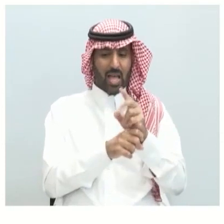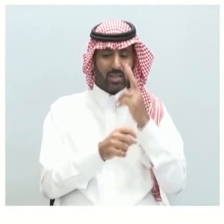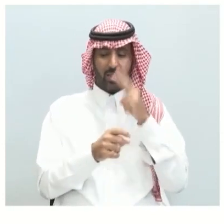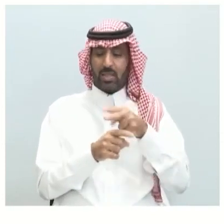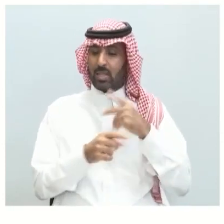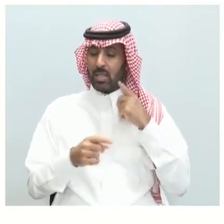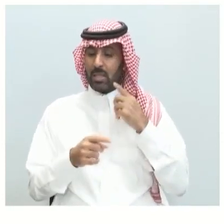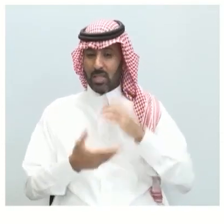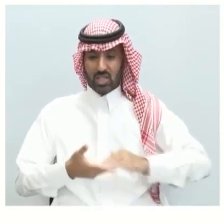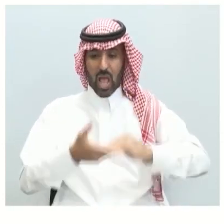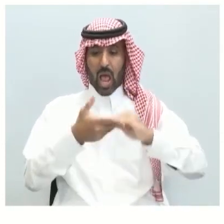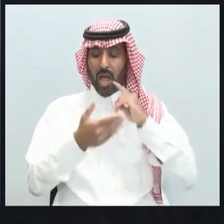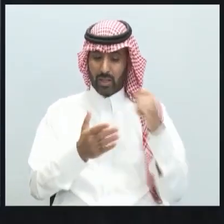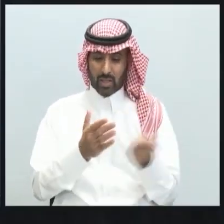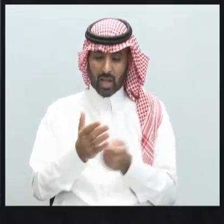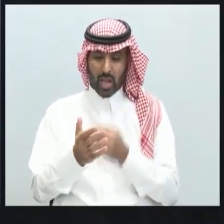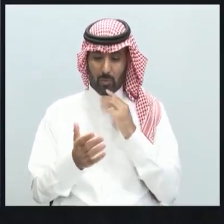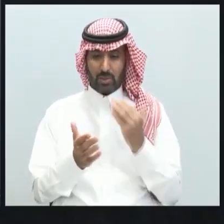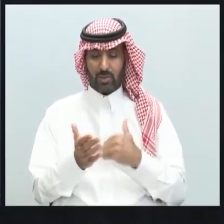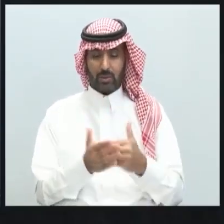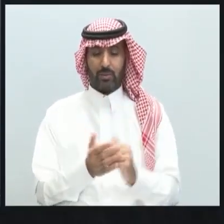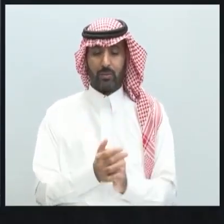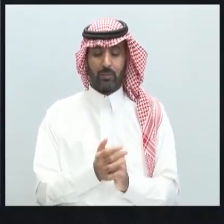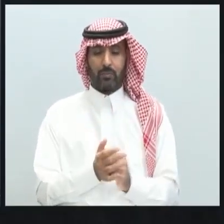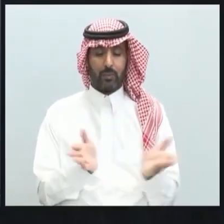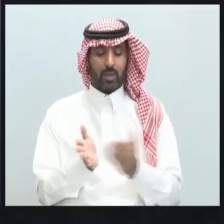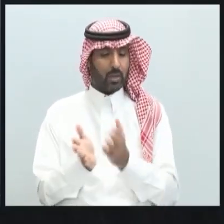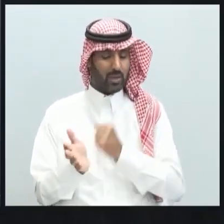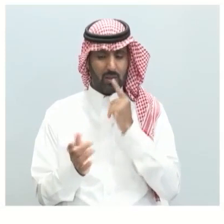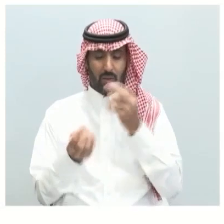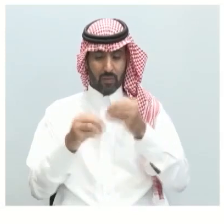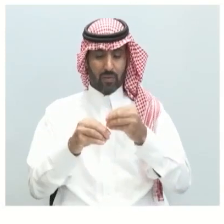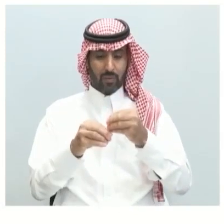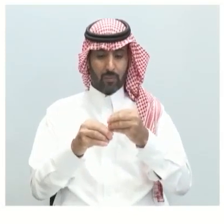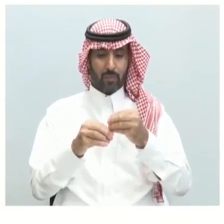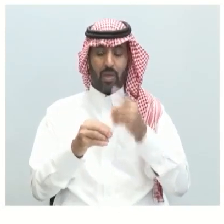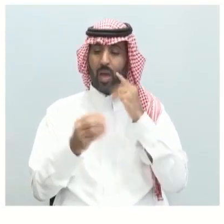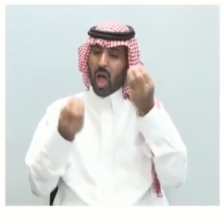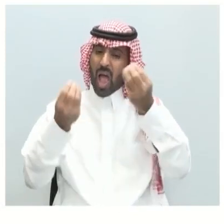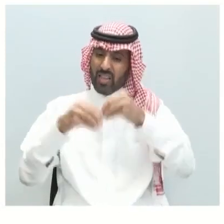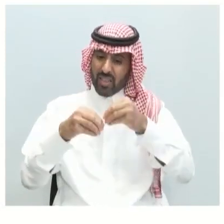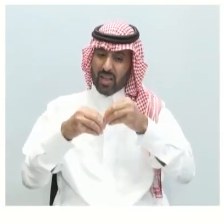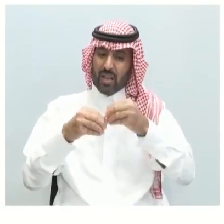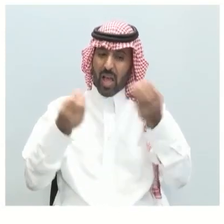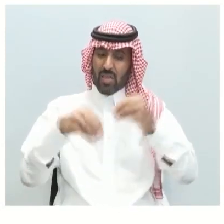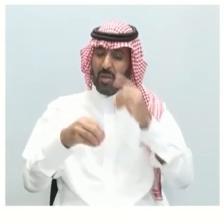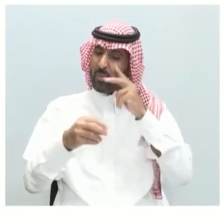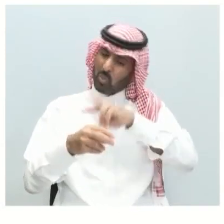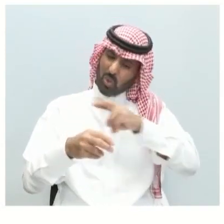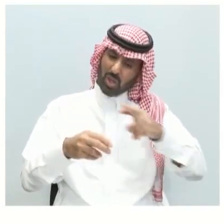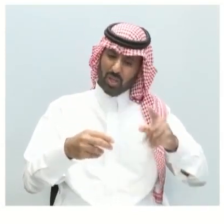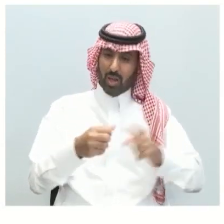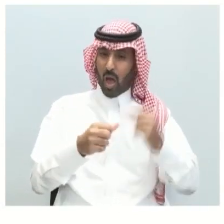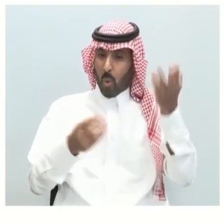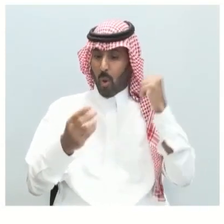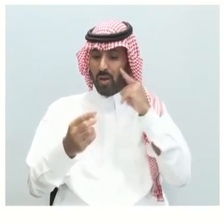حل المسائل القانون العام يساعد على حل المسائل التي تتضمن ماذا اكثر من متغير لاحظنا